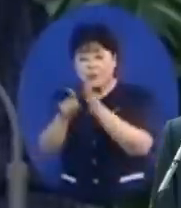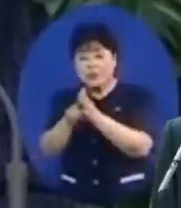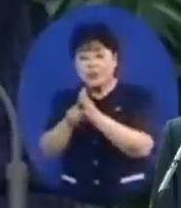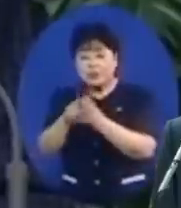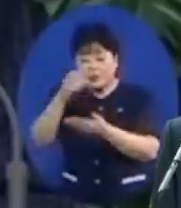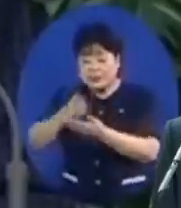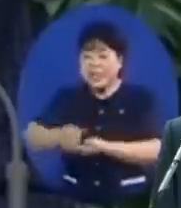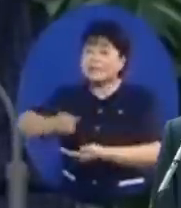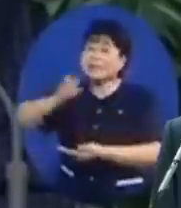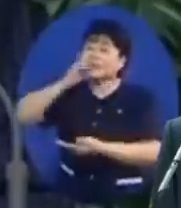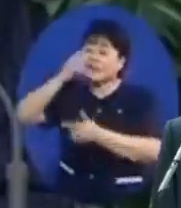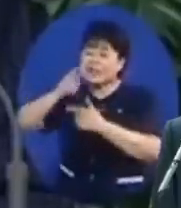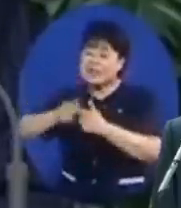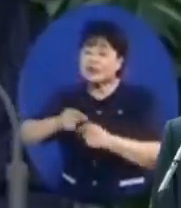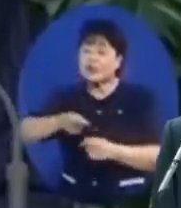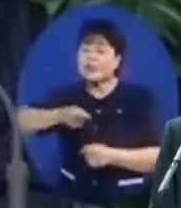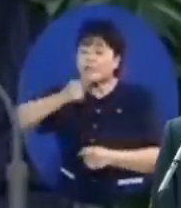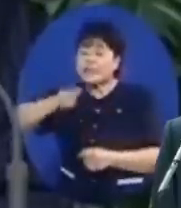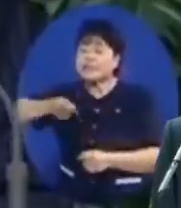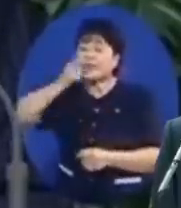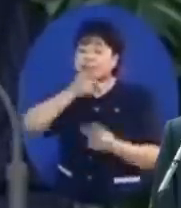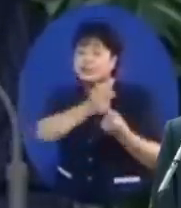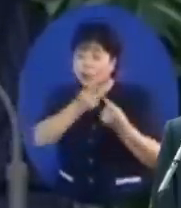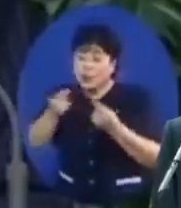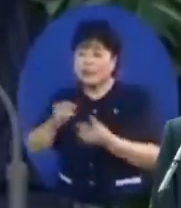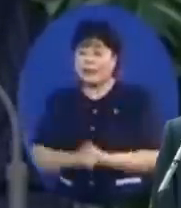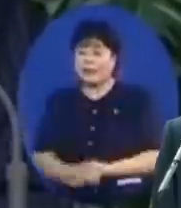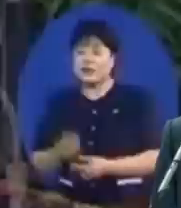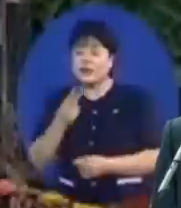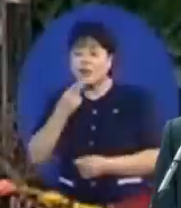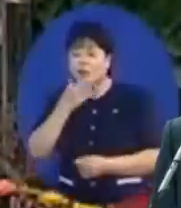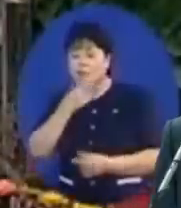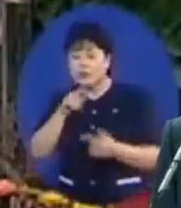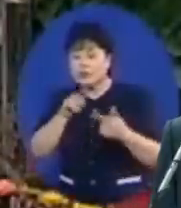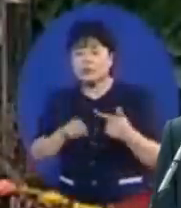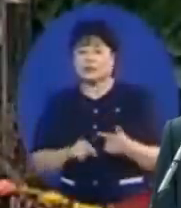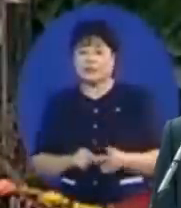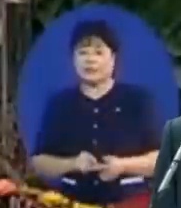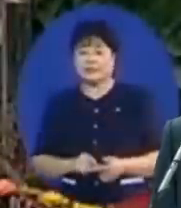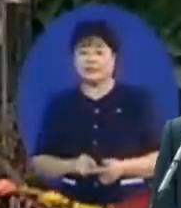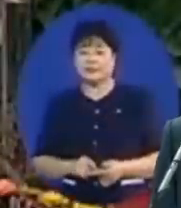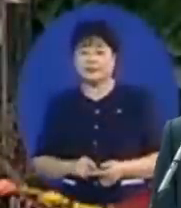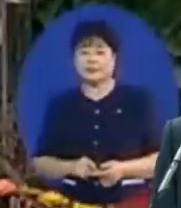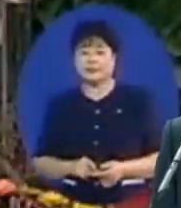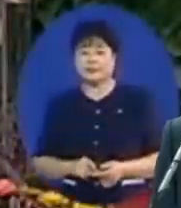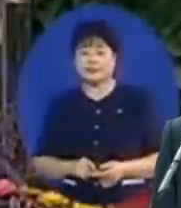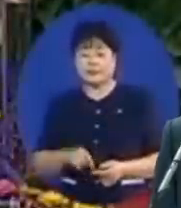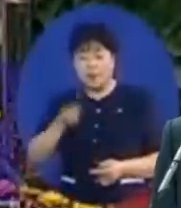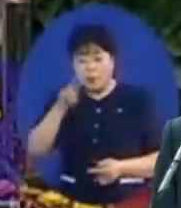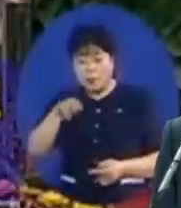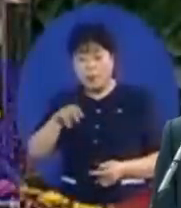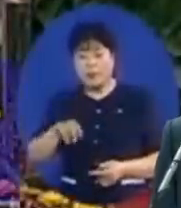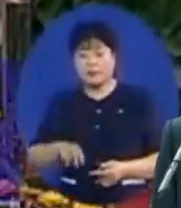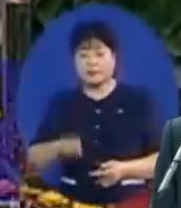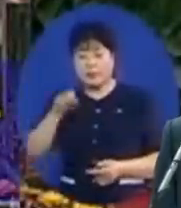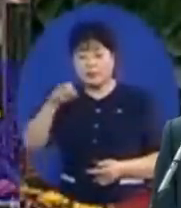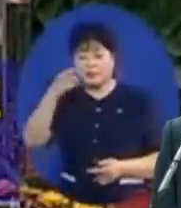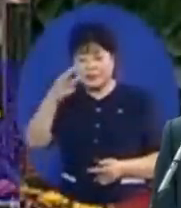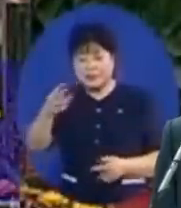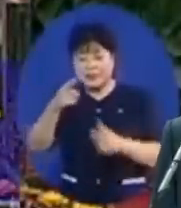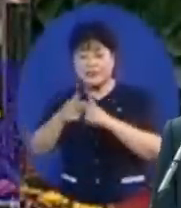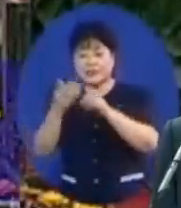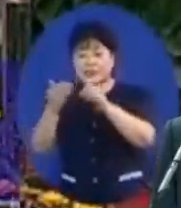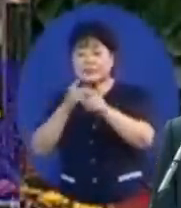잔을 마시면 예수 그리스도의 피를 마시게 되는 것입니다. 요한복음 6장 53절로 58절에 다 같이 읽어보십시다. 예수께서